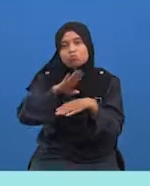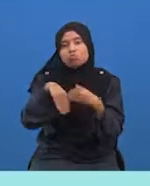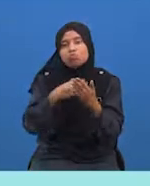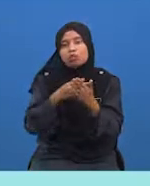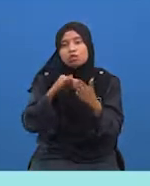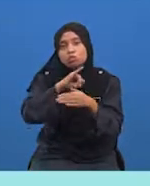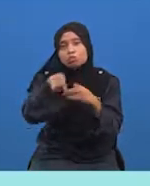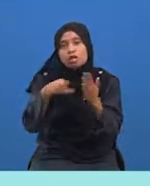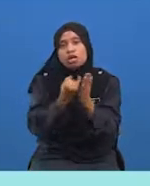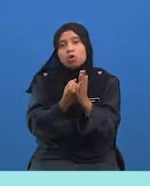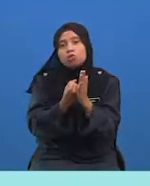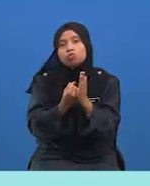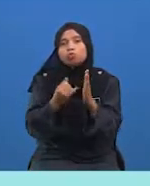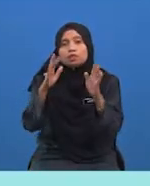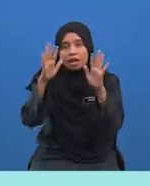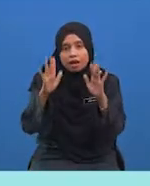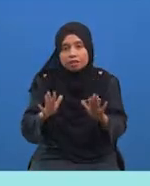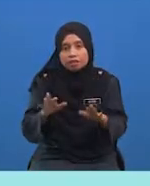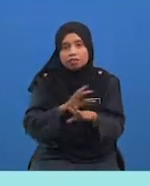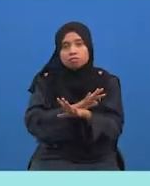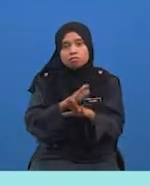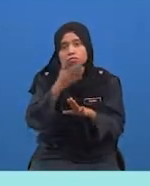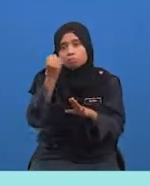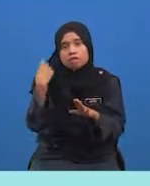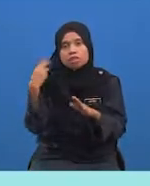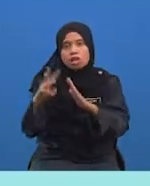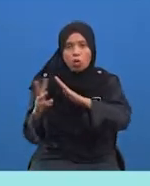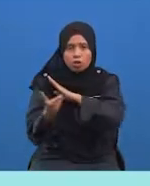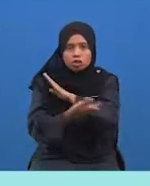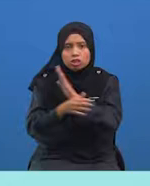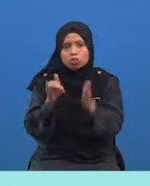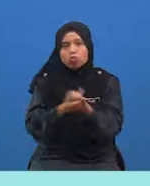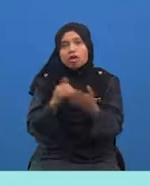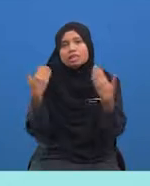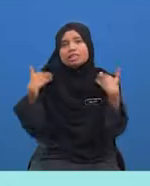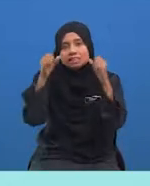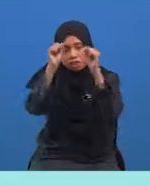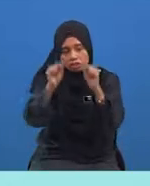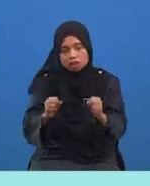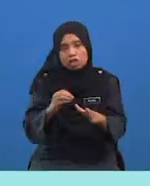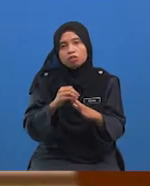lupa juga sama ada di kawasan tersebut ada salji ataupun tidak.